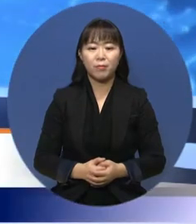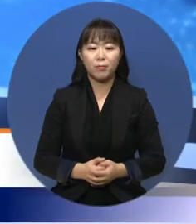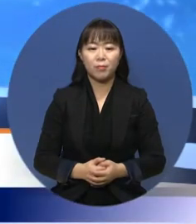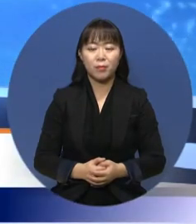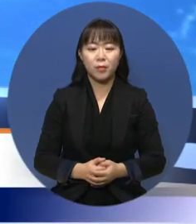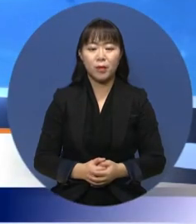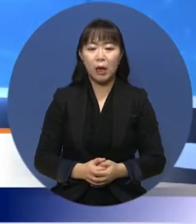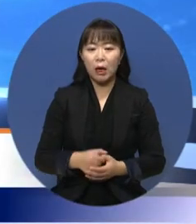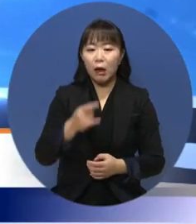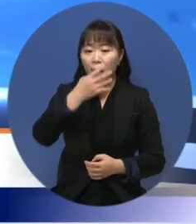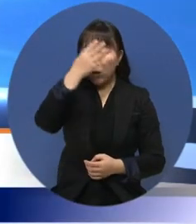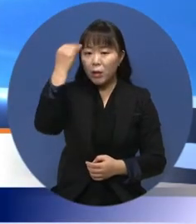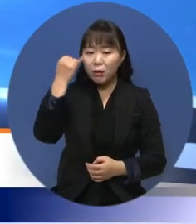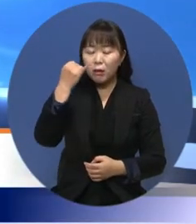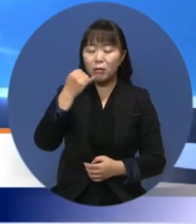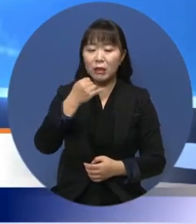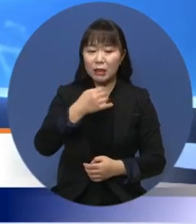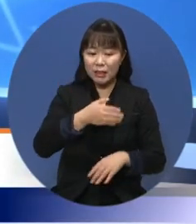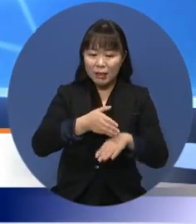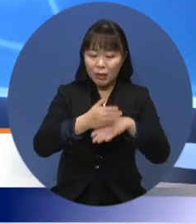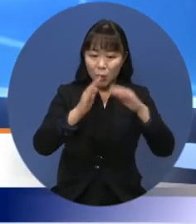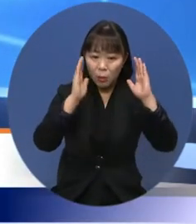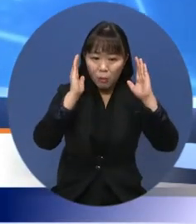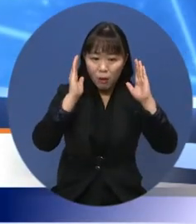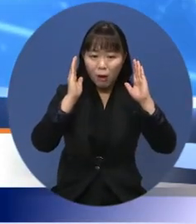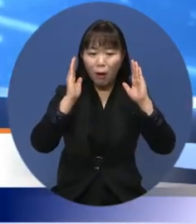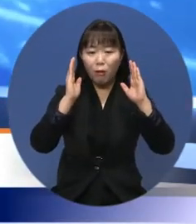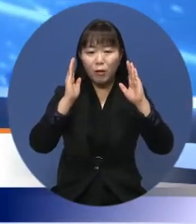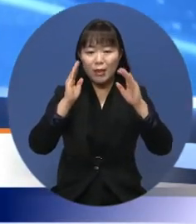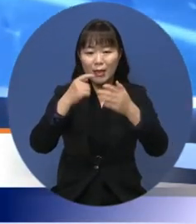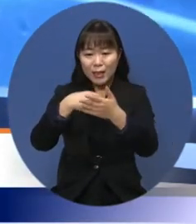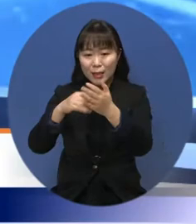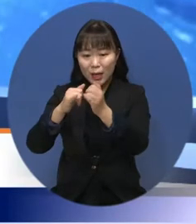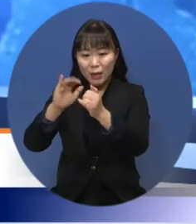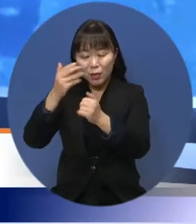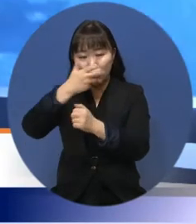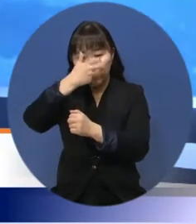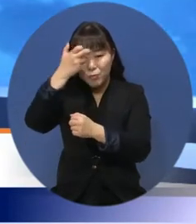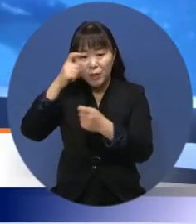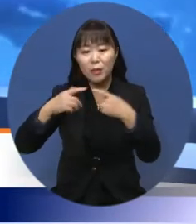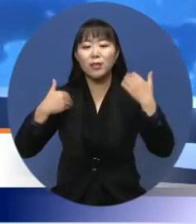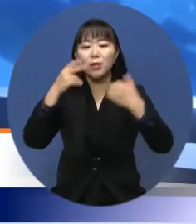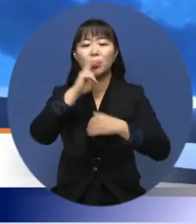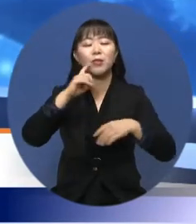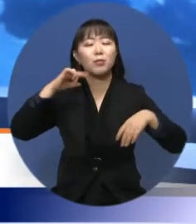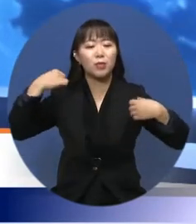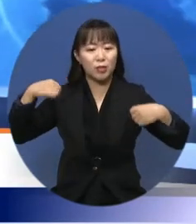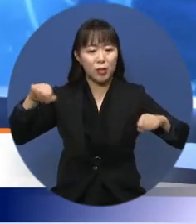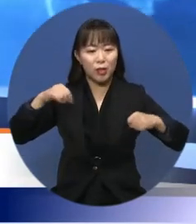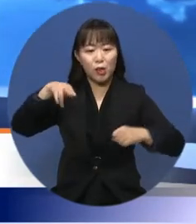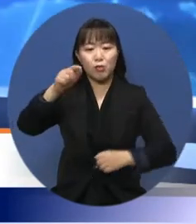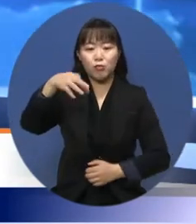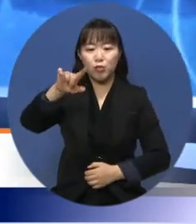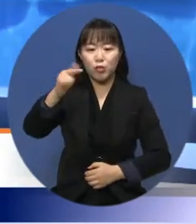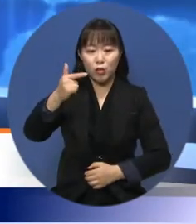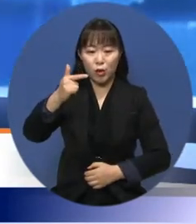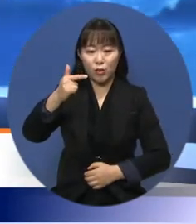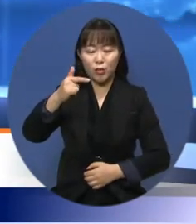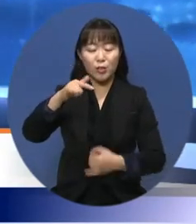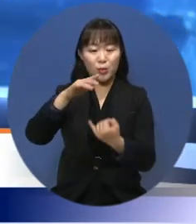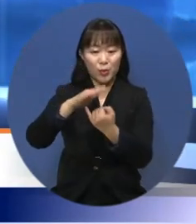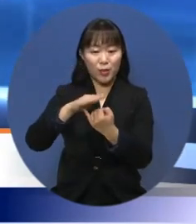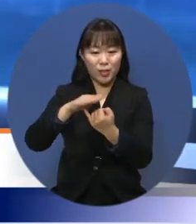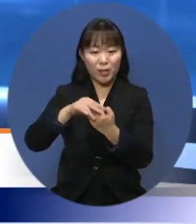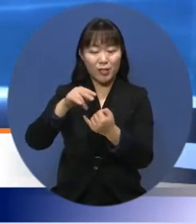할머니가 늦깎이 학생의 서 작가가 되어 꿈을 이루는 이야기를 트로트로 구성한 뮤지컬 순천 소녀시대 공연이